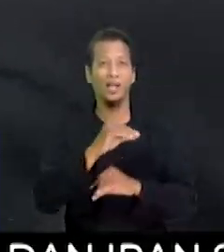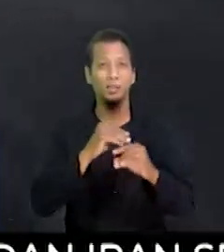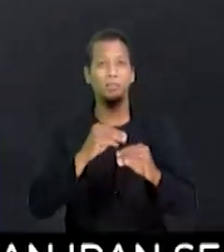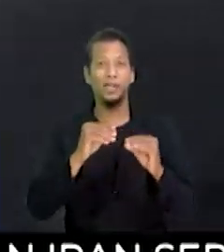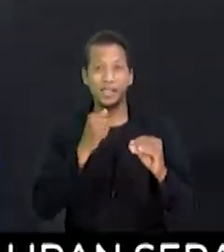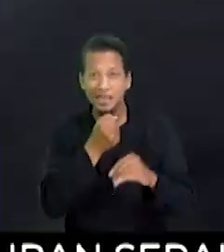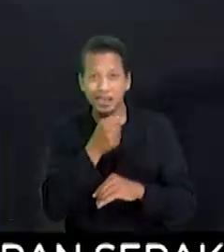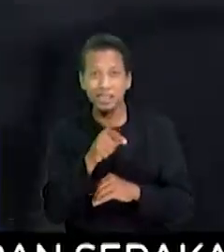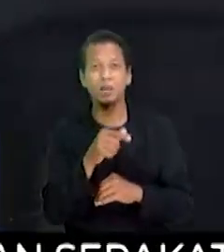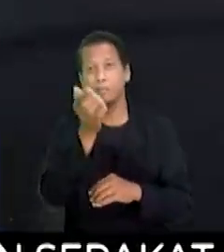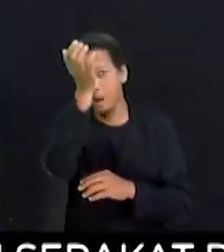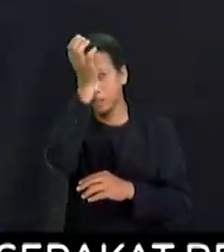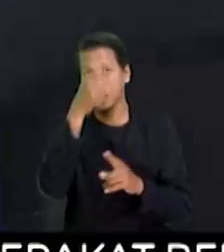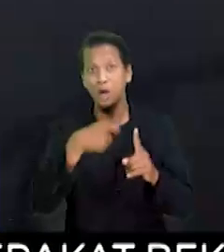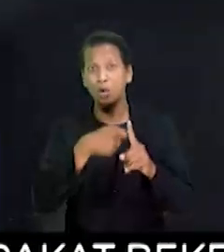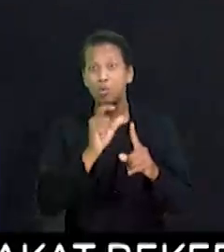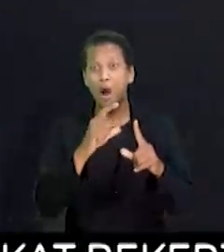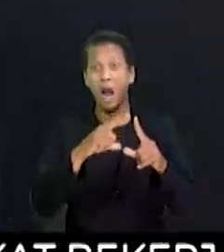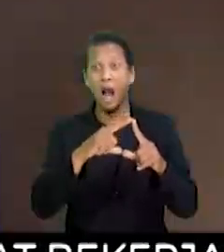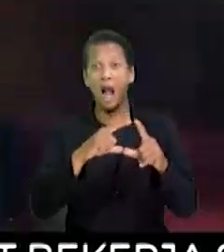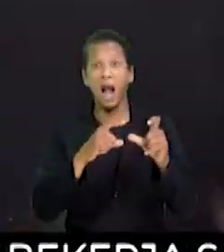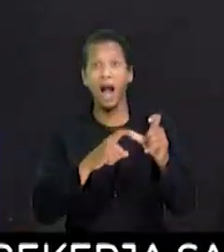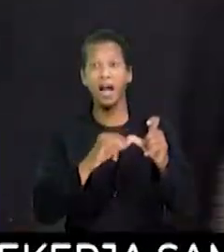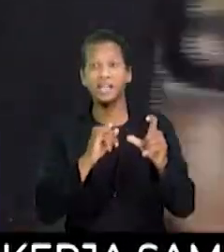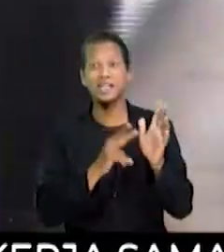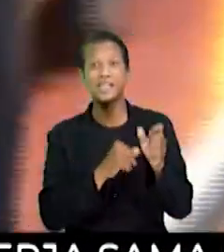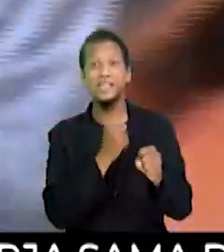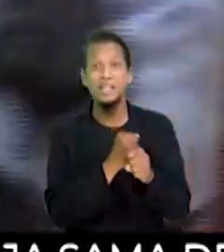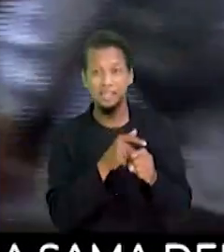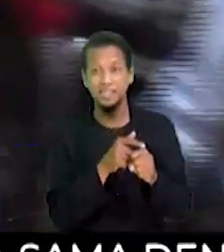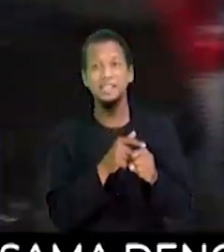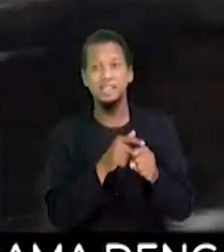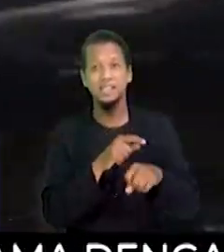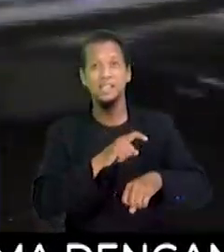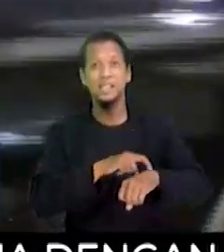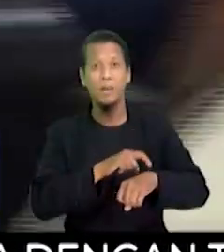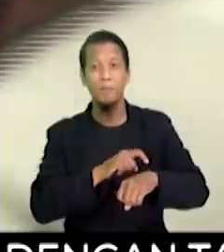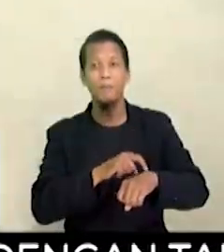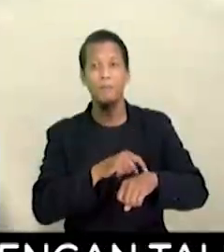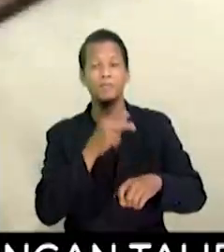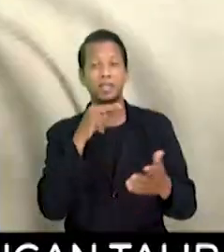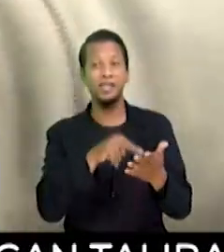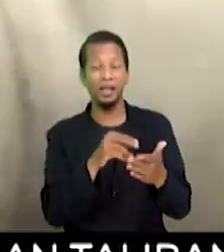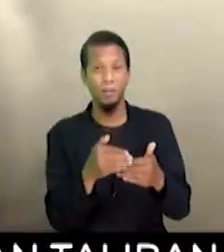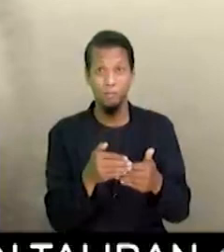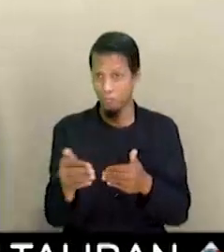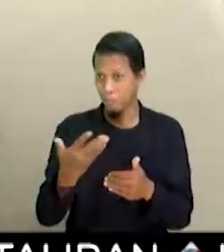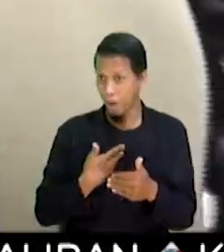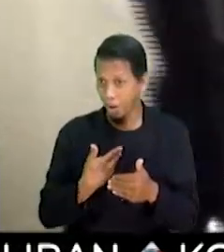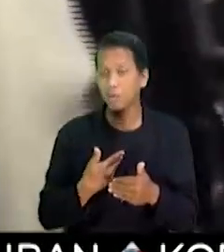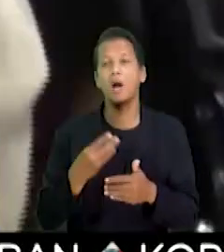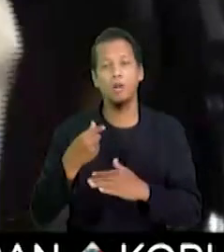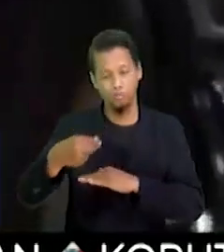Singgigi diduga meminta fee 2 miliar rupiah untuk pengurusan perpanjangan izin HGU sawit.